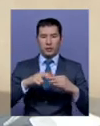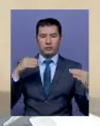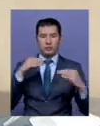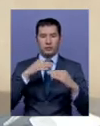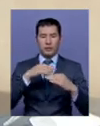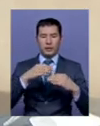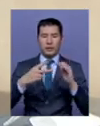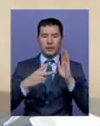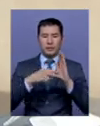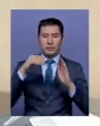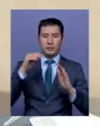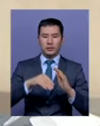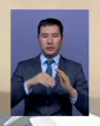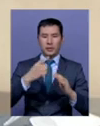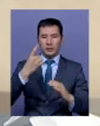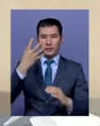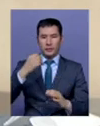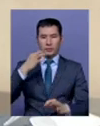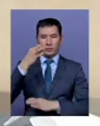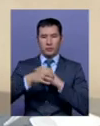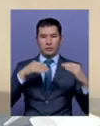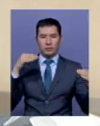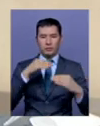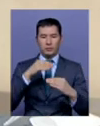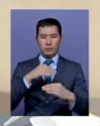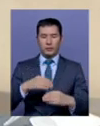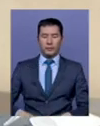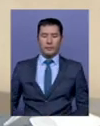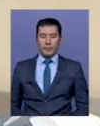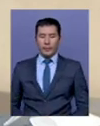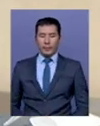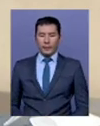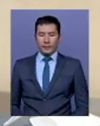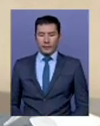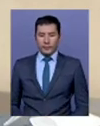составляет 7 тысяч автомобилей в сутки, что не соответствует текущим параметрам дороги.